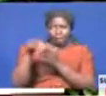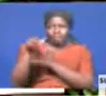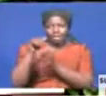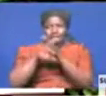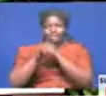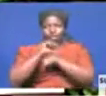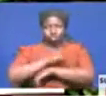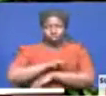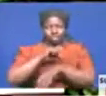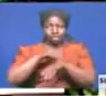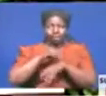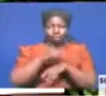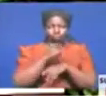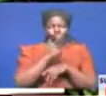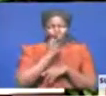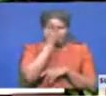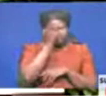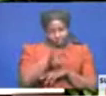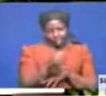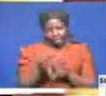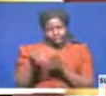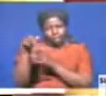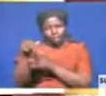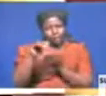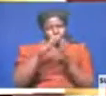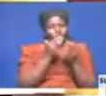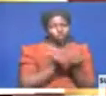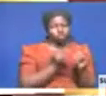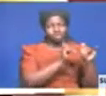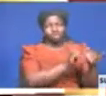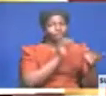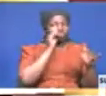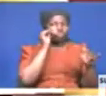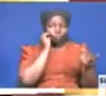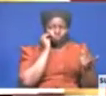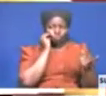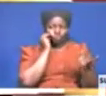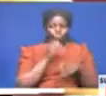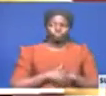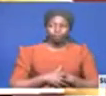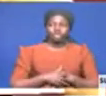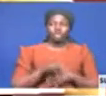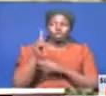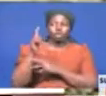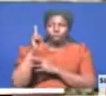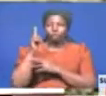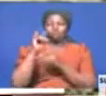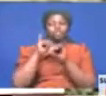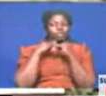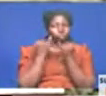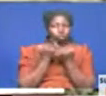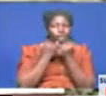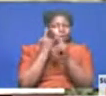wazazi wakishindwa kulipa zile levies, watoto wengi wanakaa nyumbani. Sheria, taasisi, sera na mikakati mbalimbali imewekwa